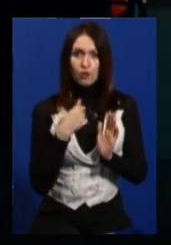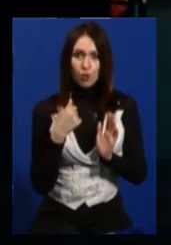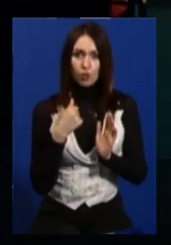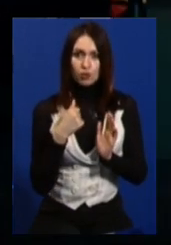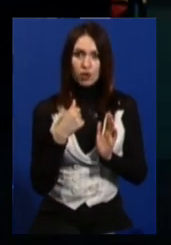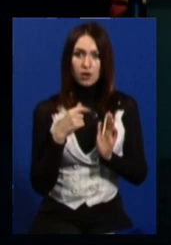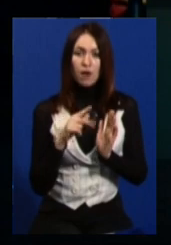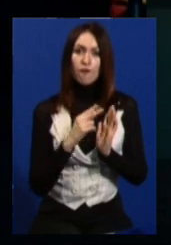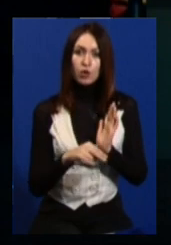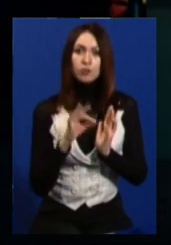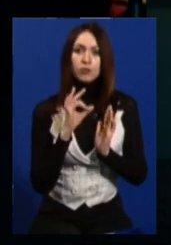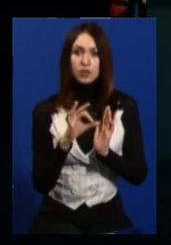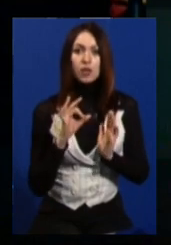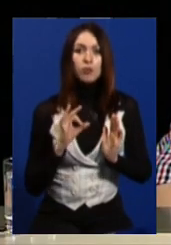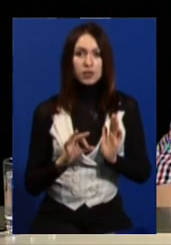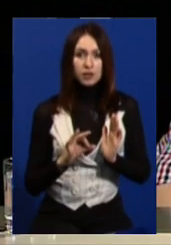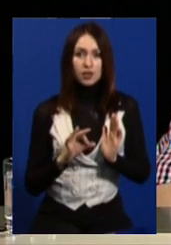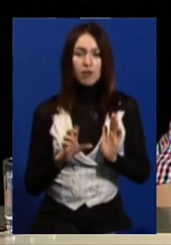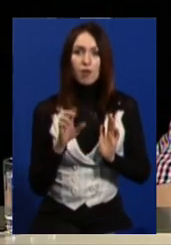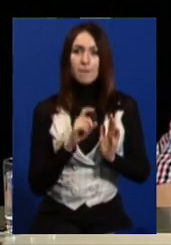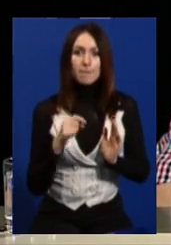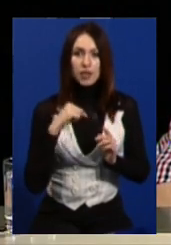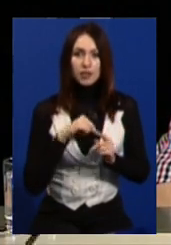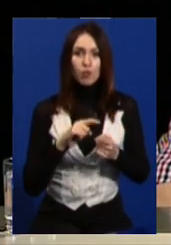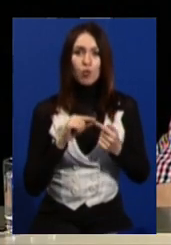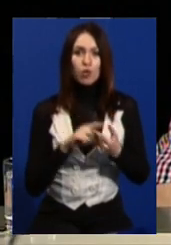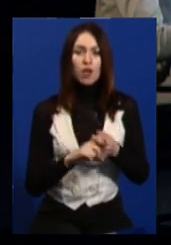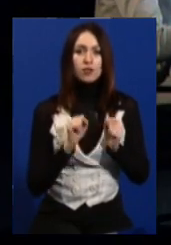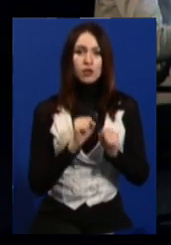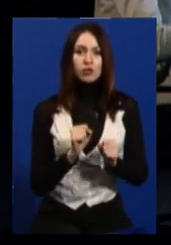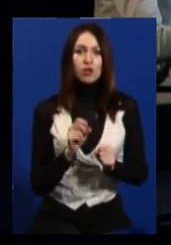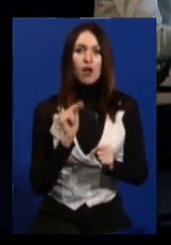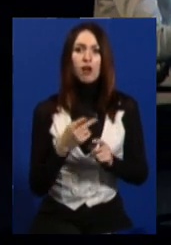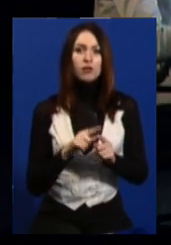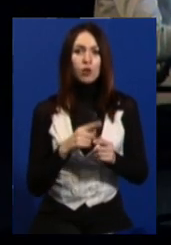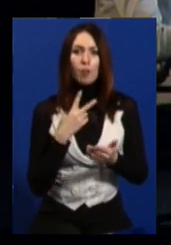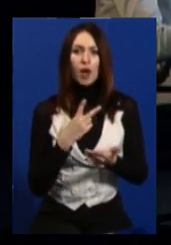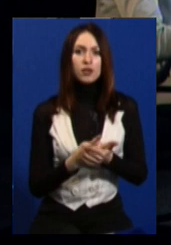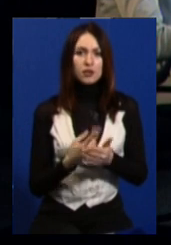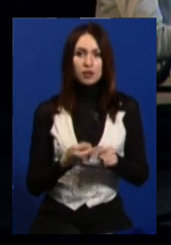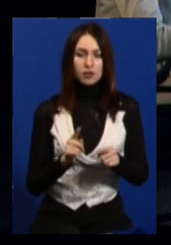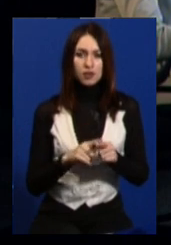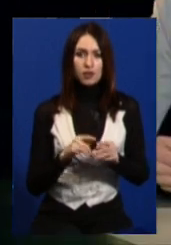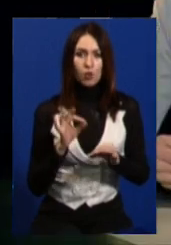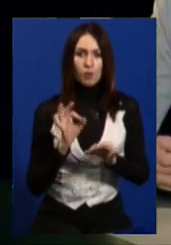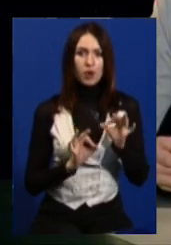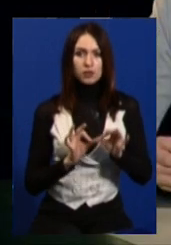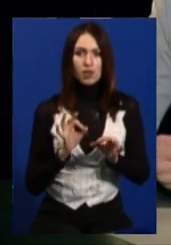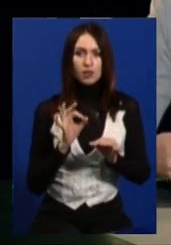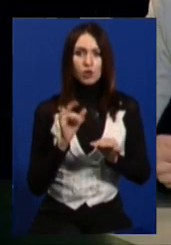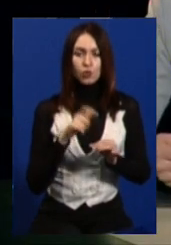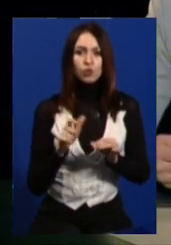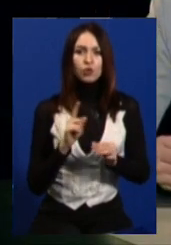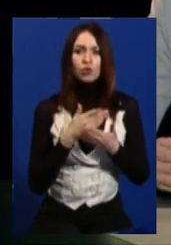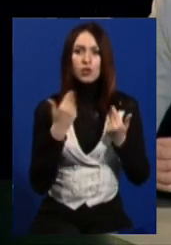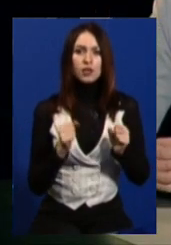Ось 80% без імунного захисту. Це наскільки показовий такий ну, відсоток людей, що не мають захисту,